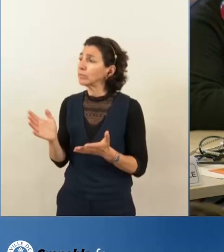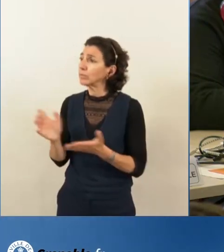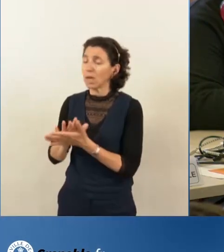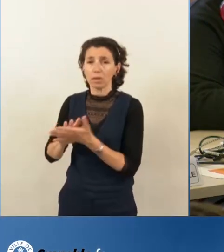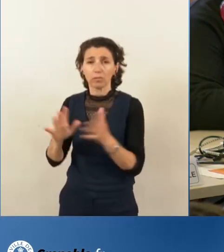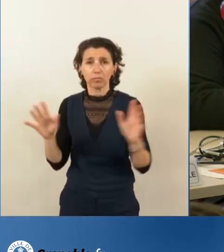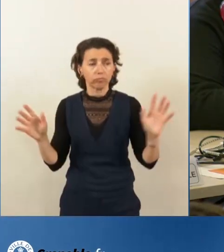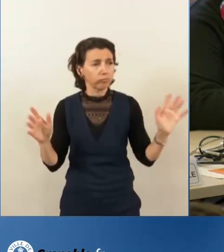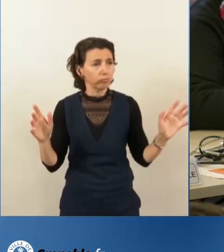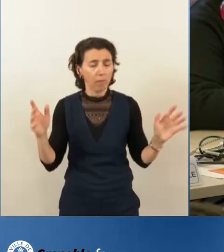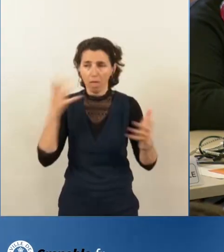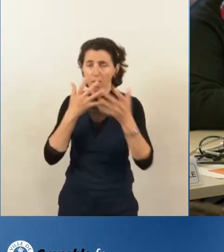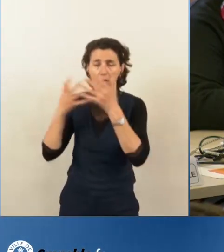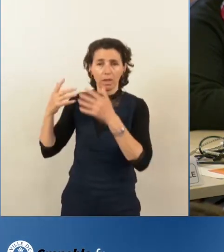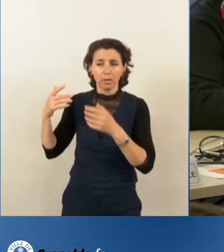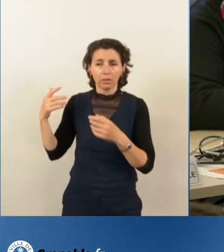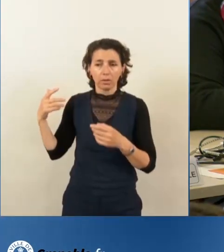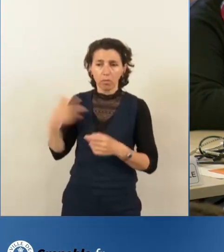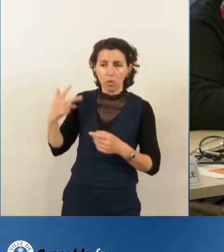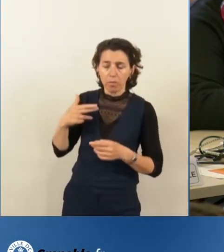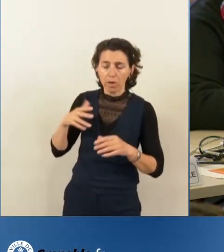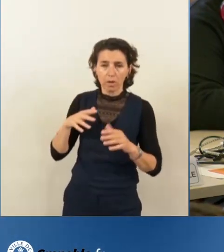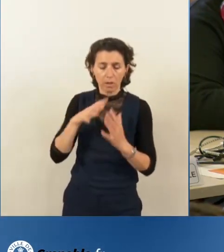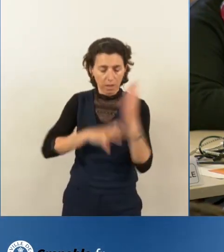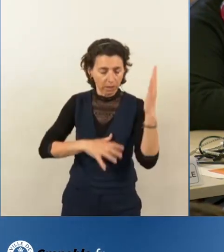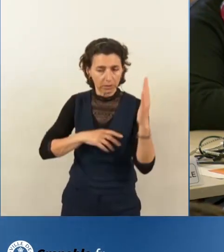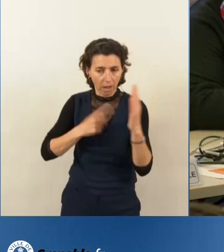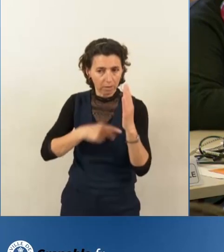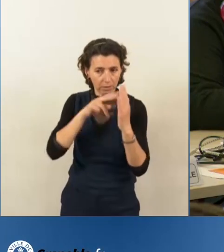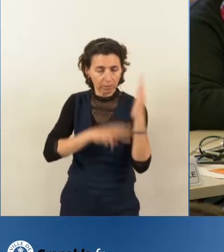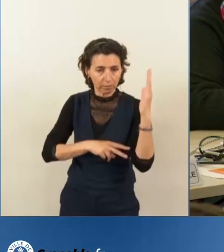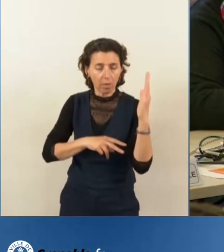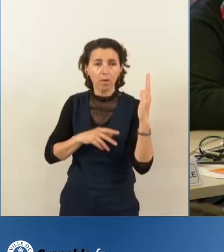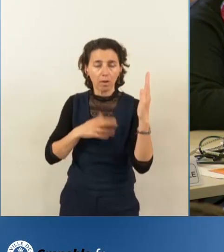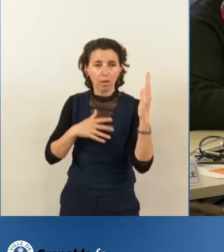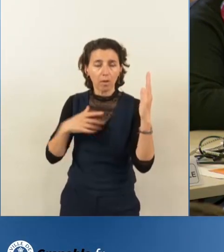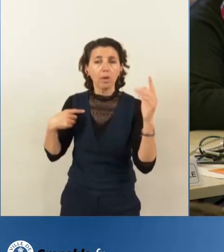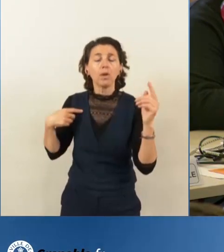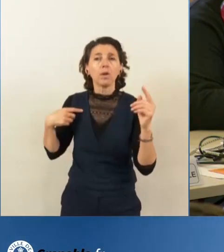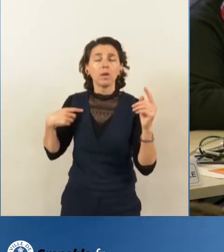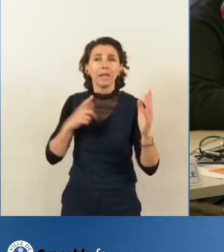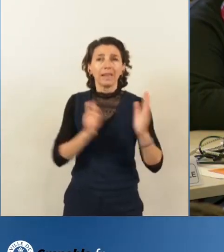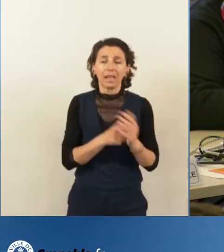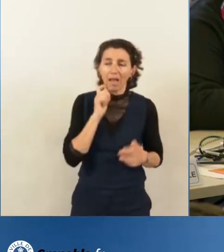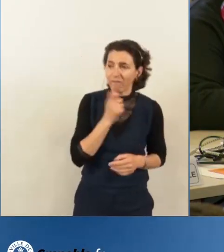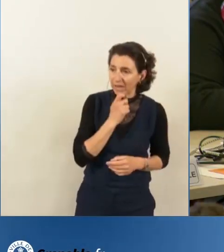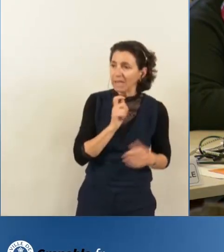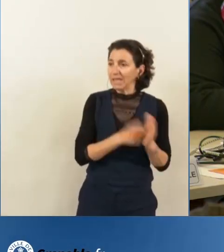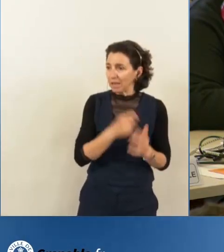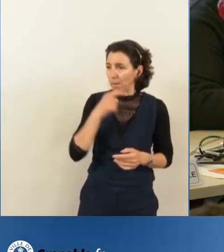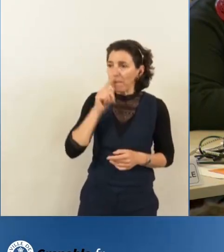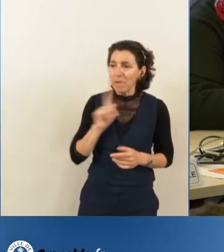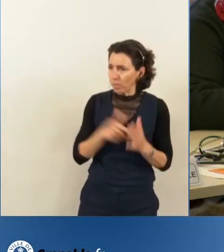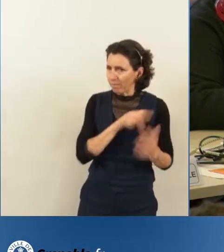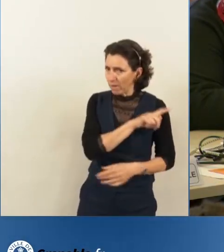j'étais perturbé il a également eu plusieurs actions en avril et en mai 2023 sur